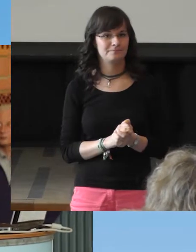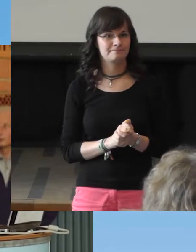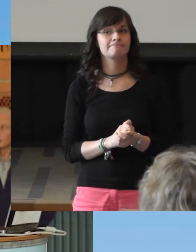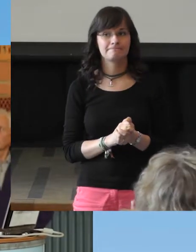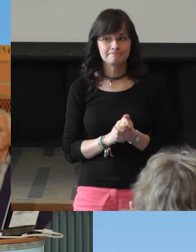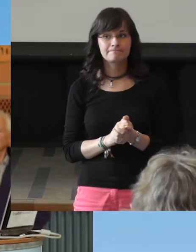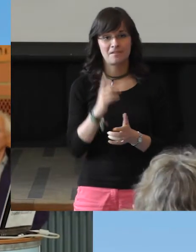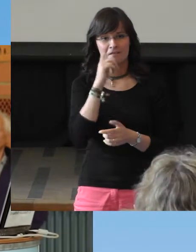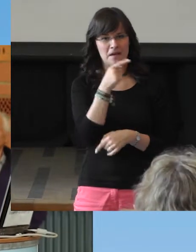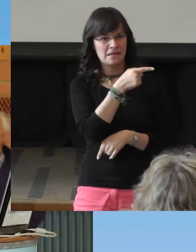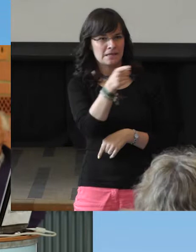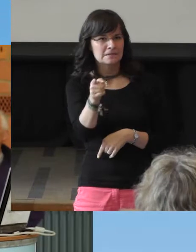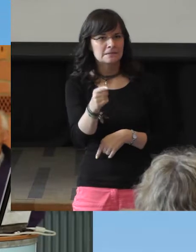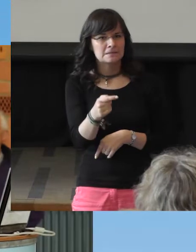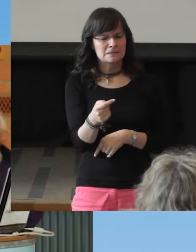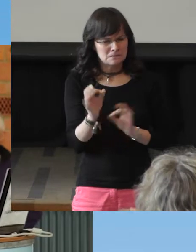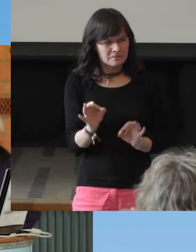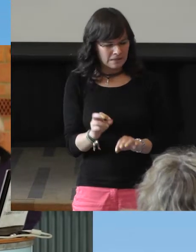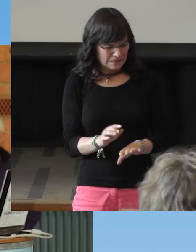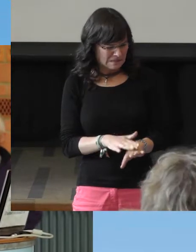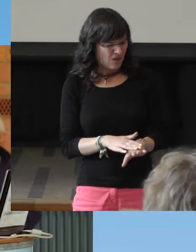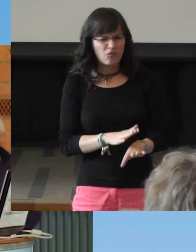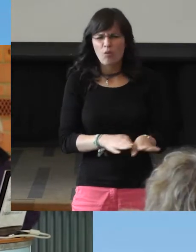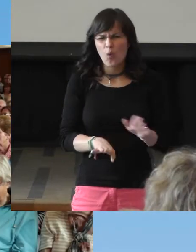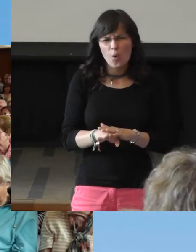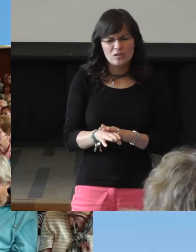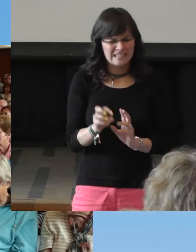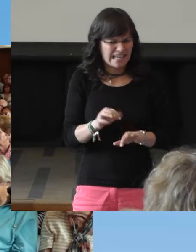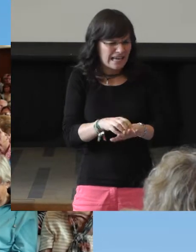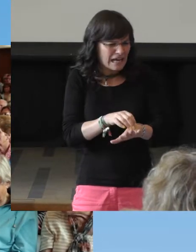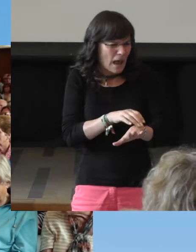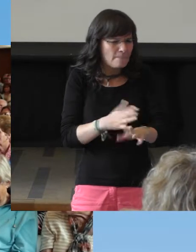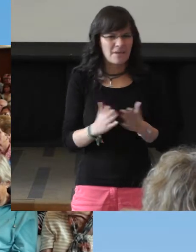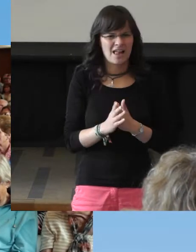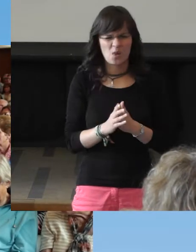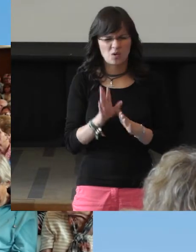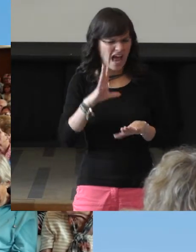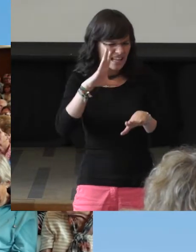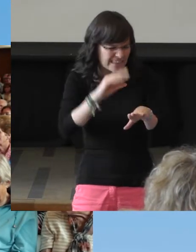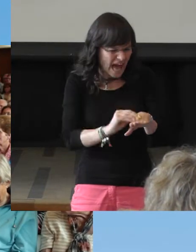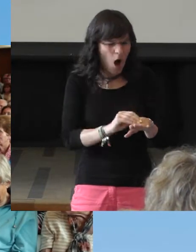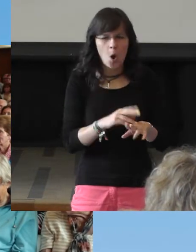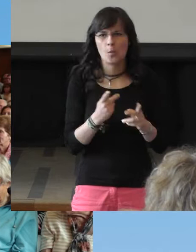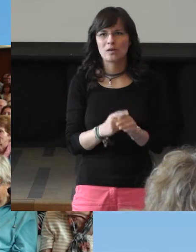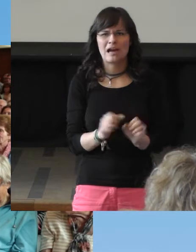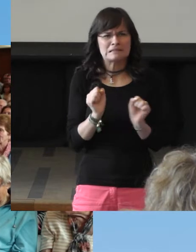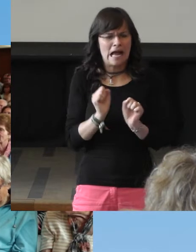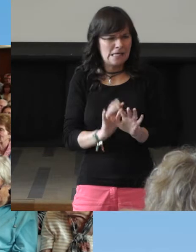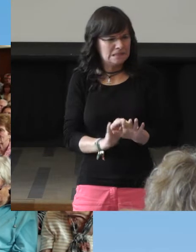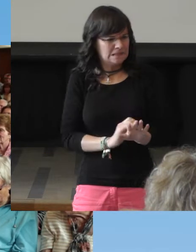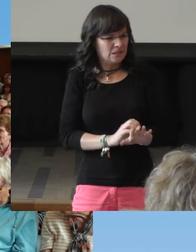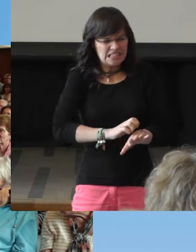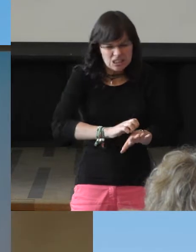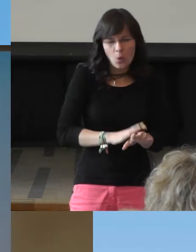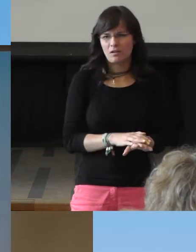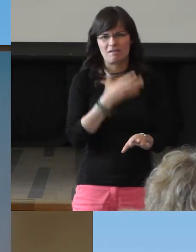Sie sagen, mir kribbelt es in den Füßen oder mir tut es weh da oder ich habe eine Taubheit oder ein Jucken oder ein Kältegefühl, ein